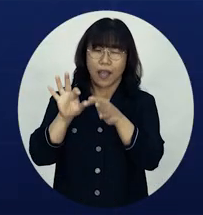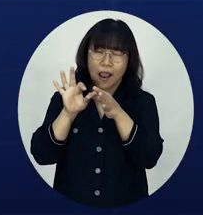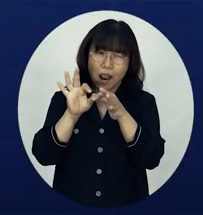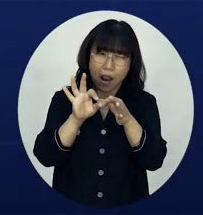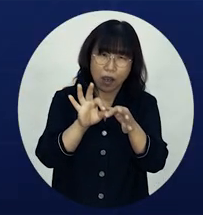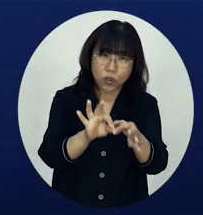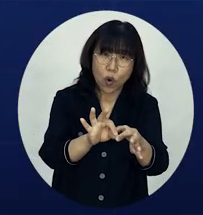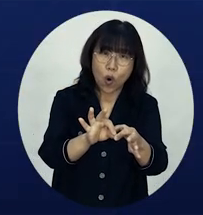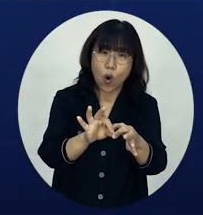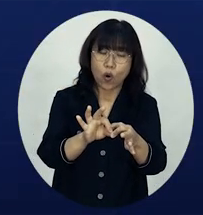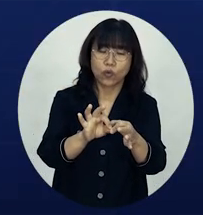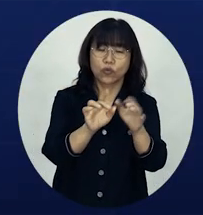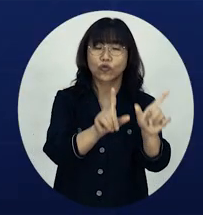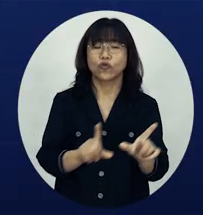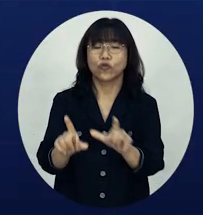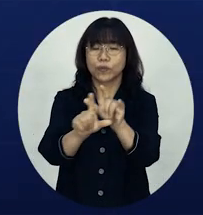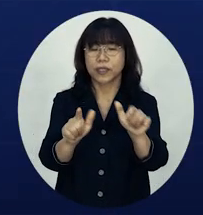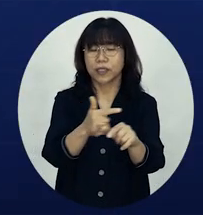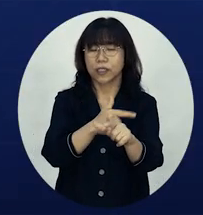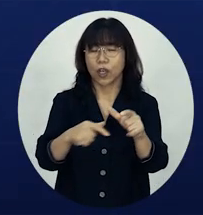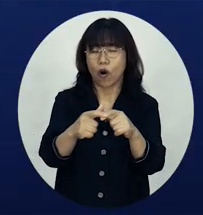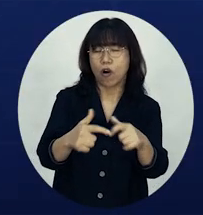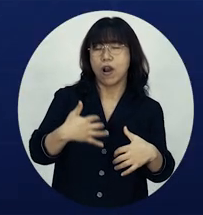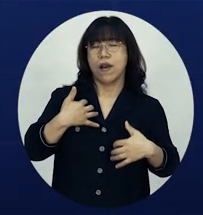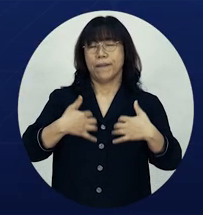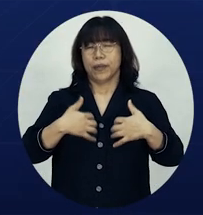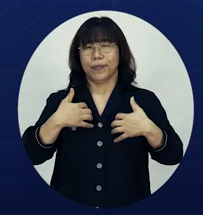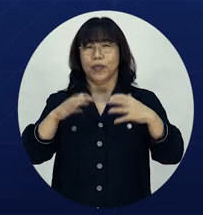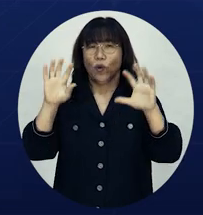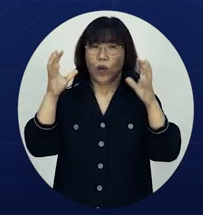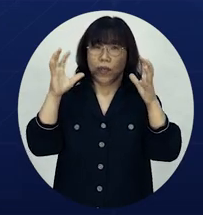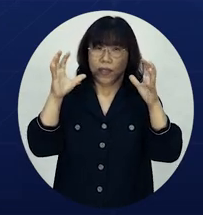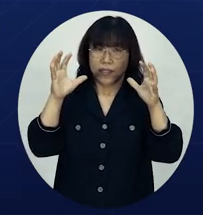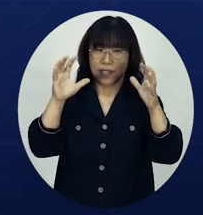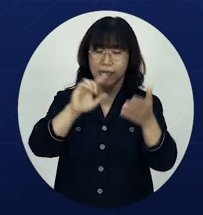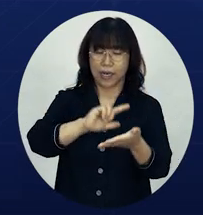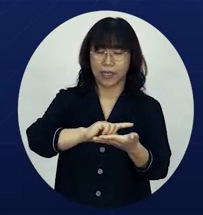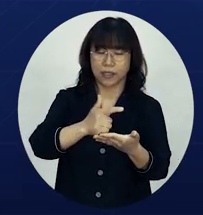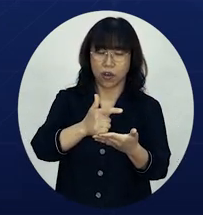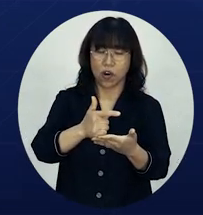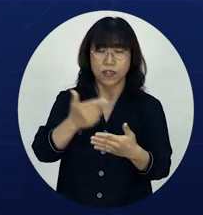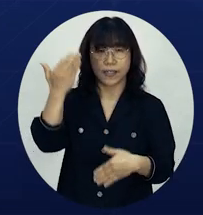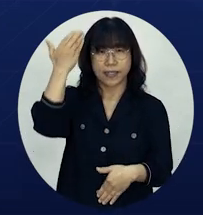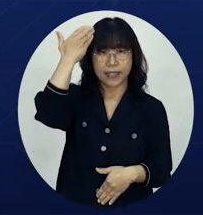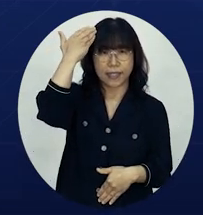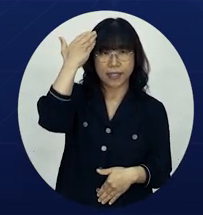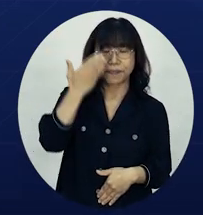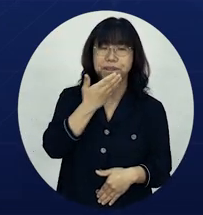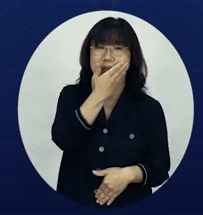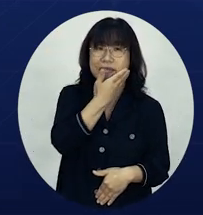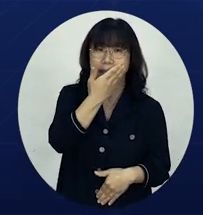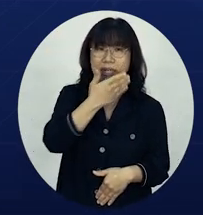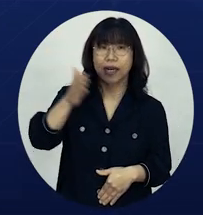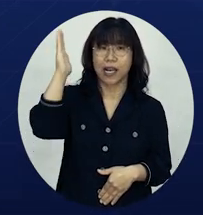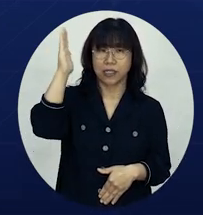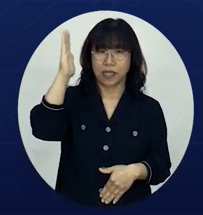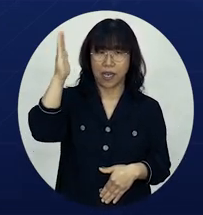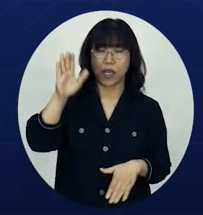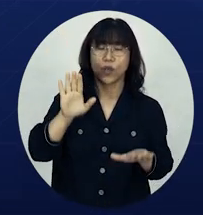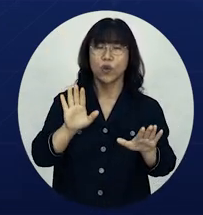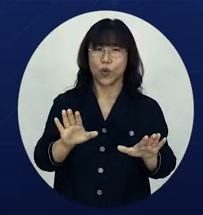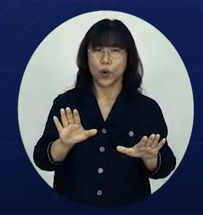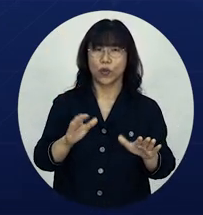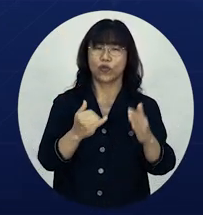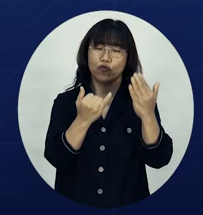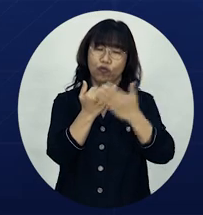회차가 거듭될수록 국민들의 더 많은 사랑을 받고 있는 강서 지식 비타민 강좌가 오는 9월 8일 강서구청